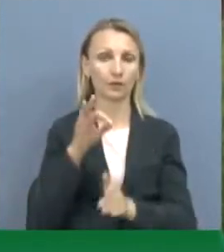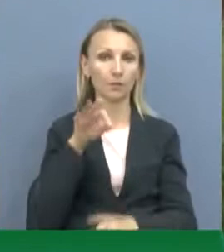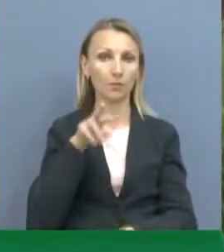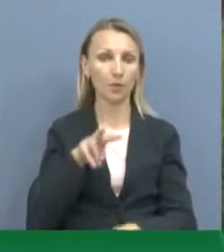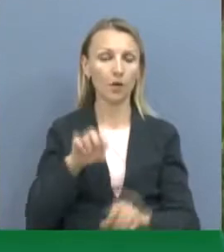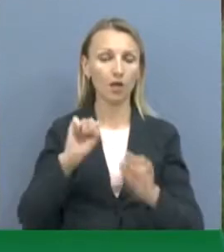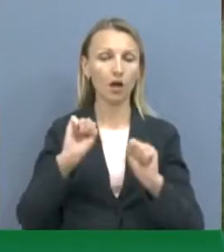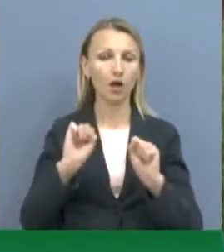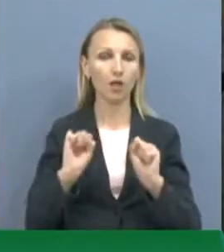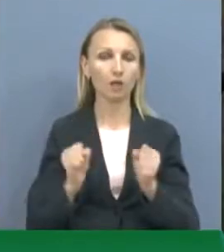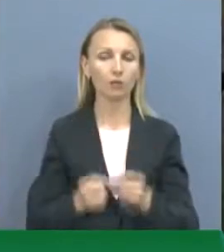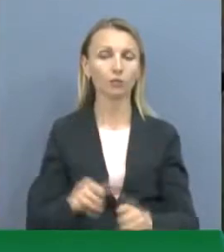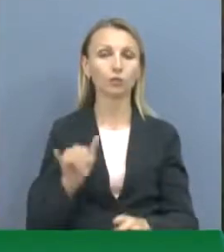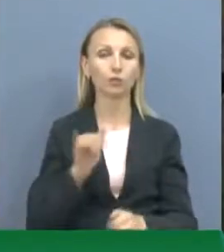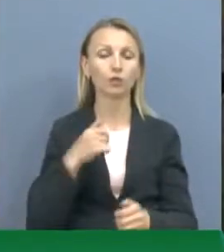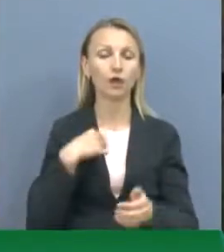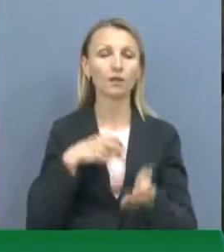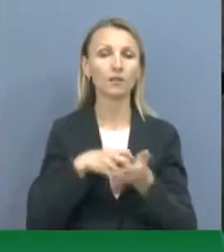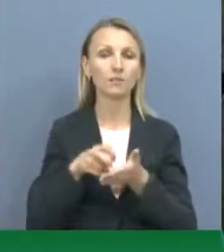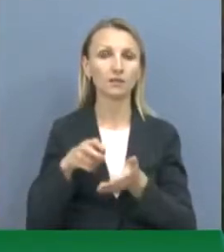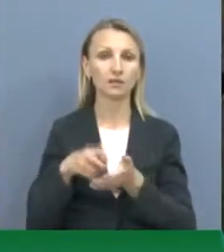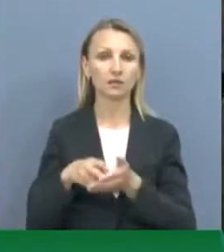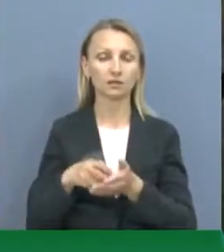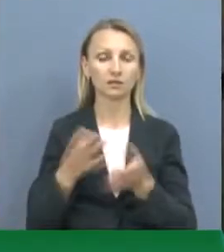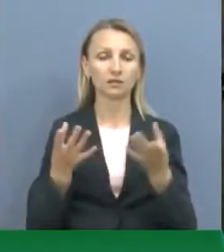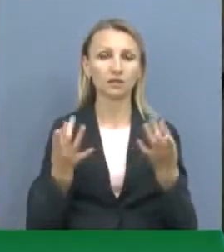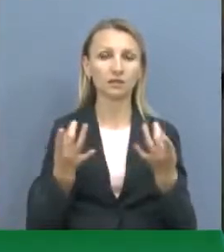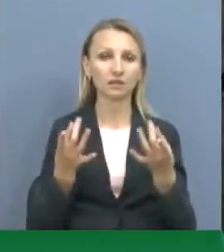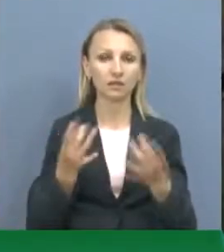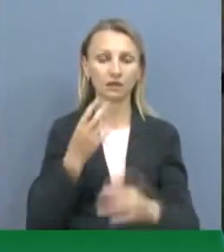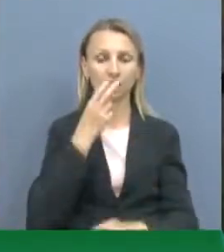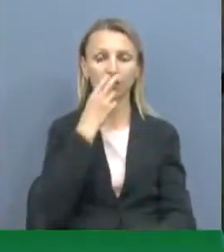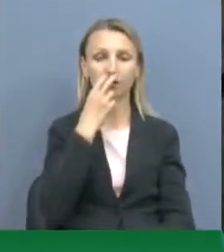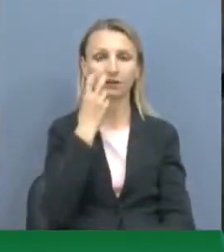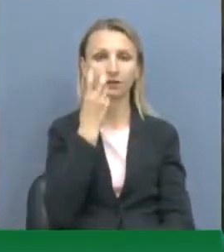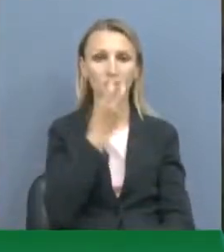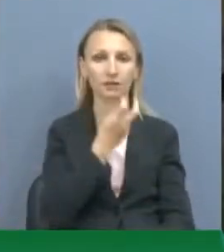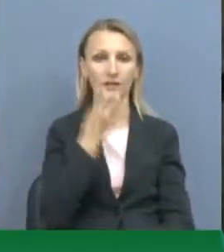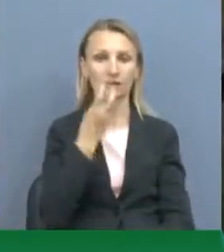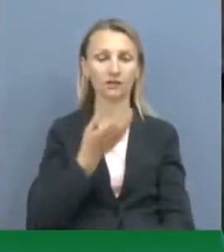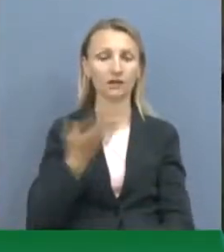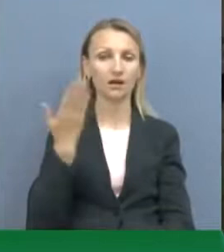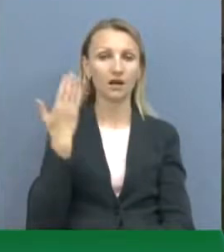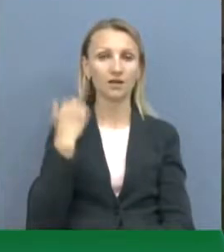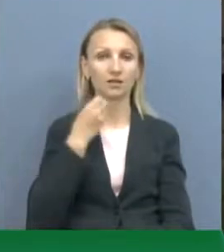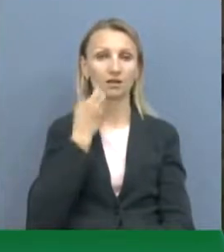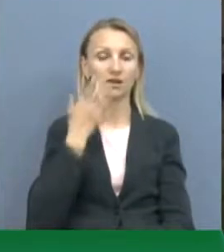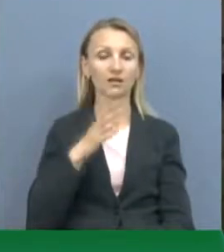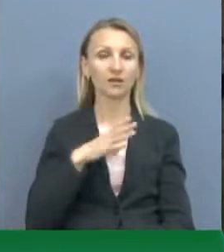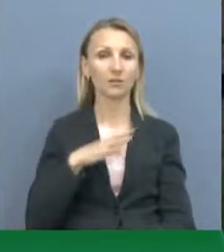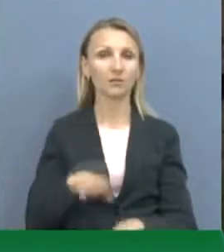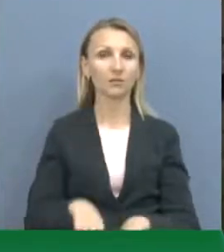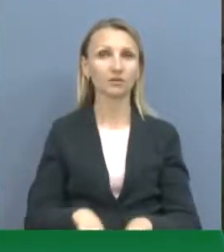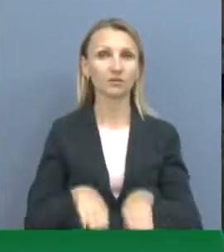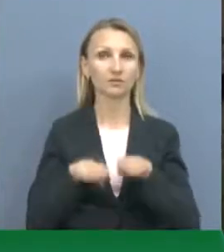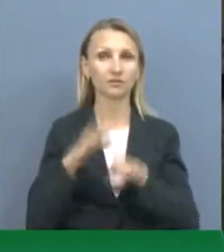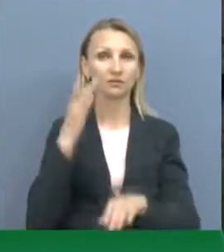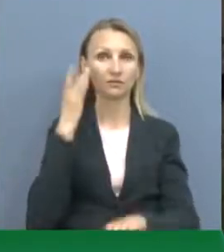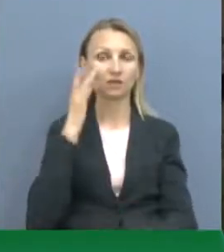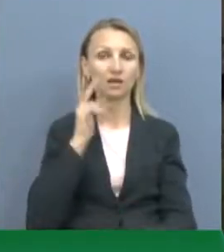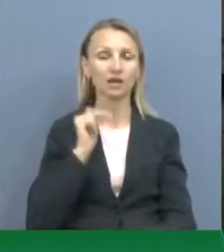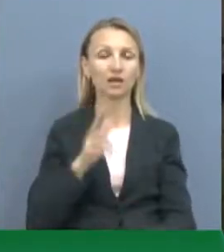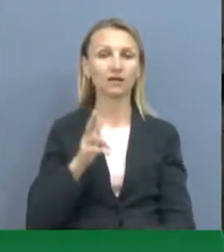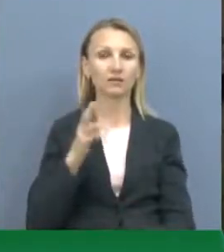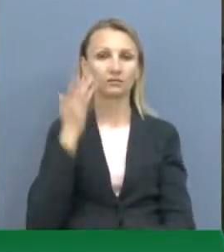холодный, уже не знаем, куда писать. Сырость воняет, воняет. Раньше, когда затопило, запах скотомогильника был. Представляете,